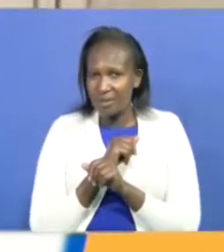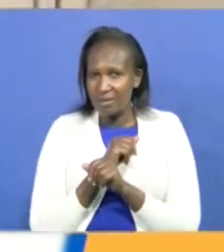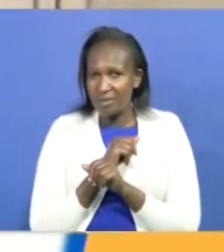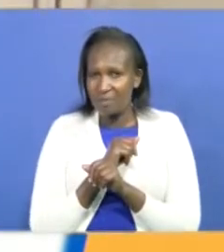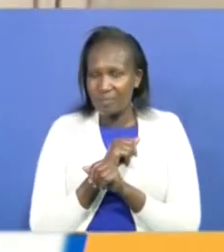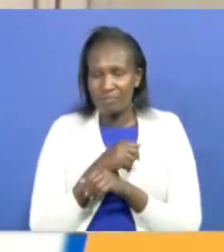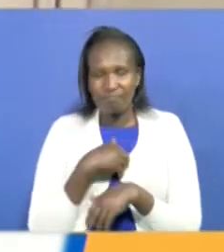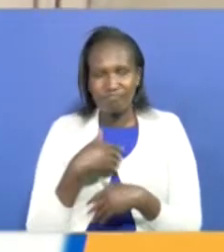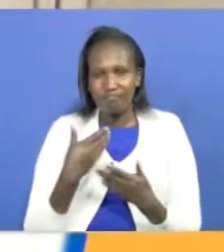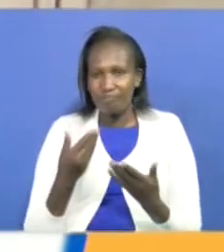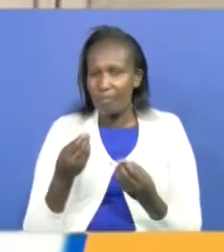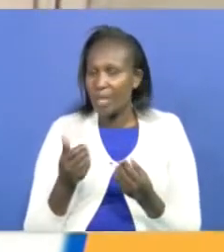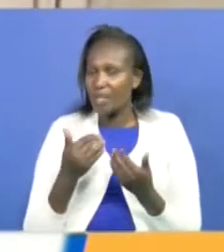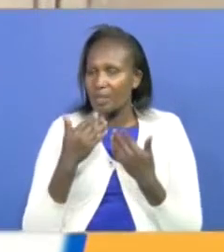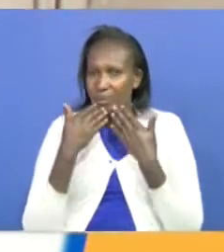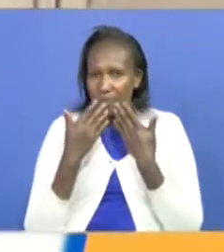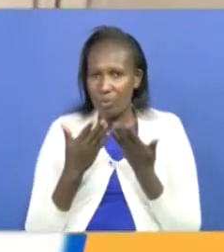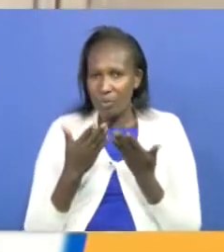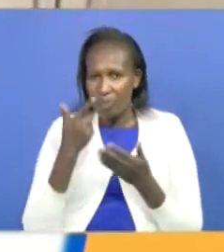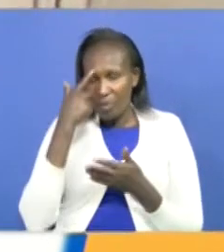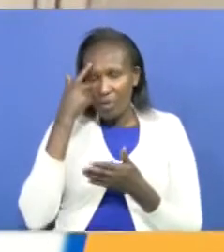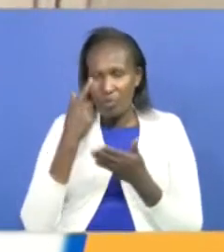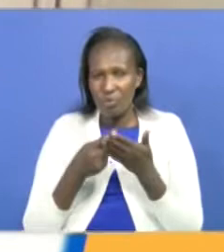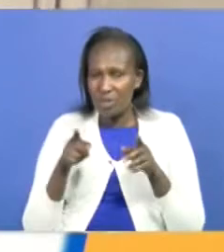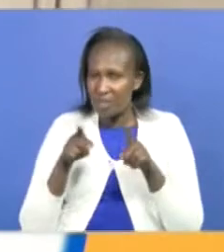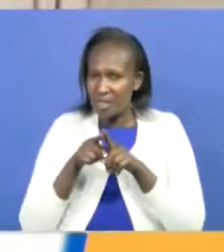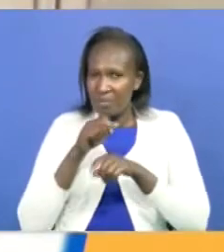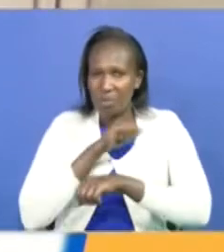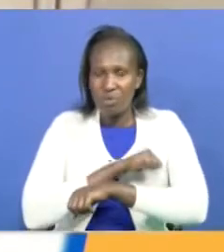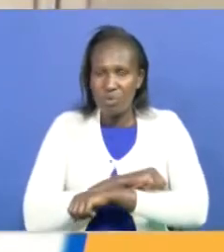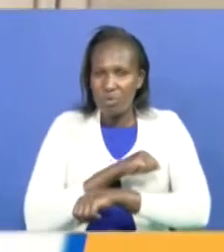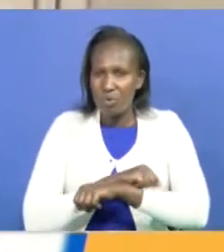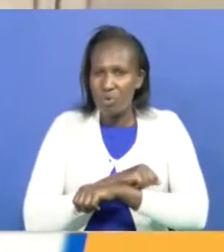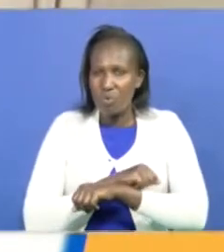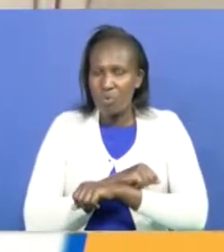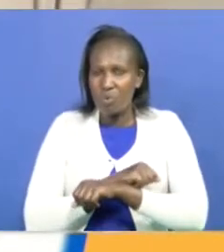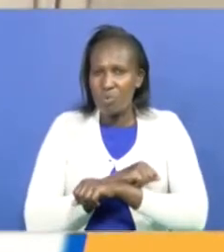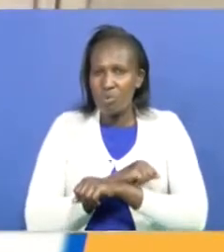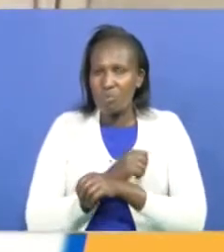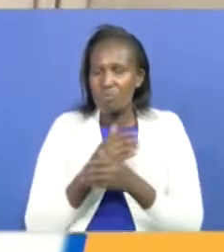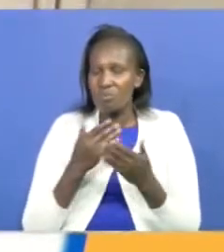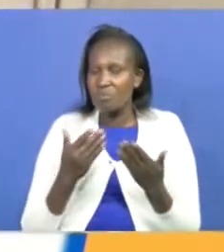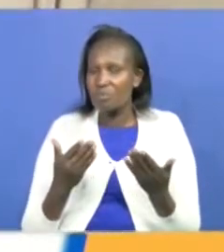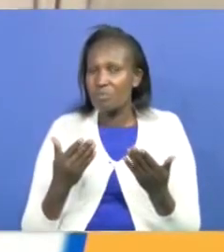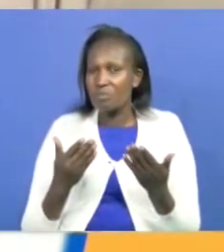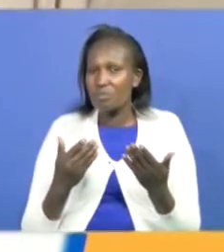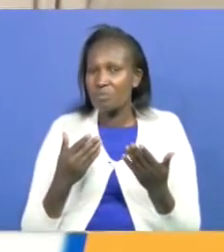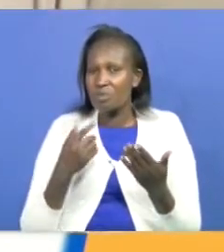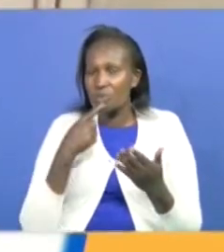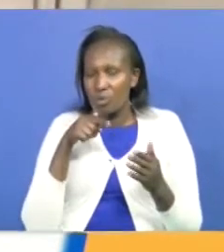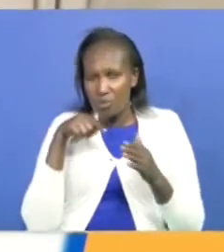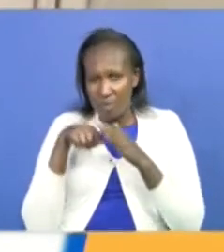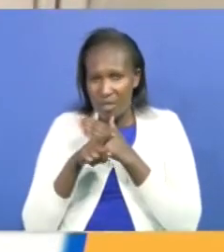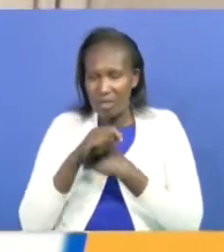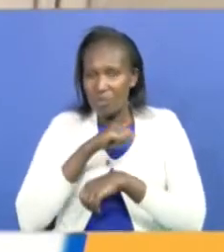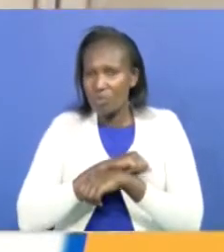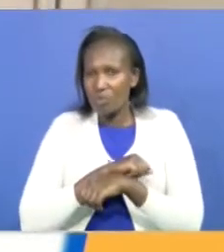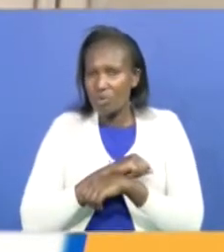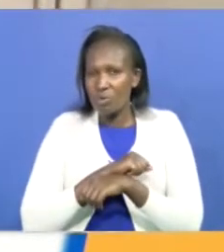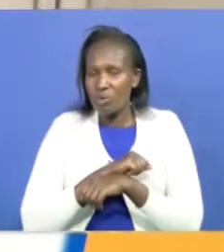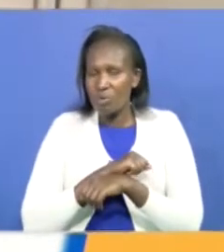sana kifedha sababu hata kusoma kwake tulikuwa tumefanya fundraising ndio aingie shule. Ni